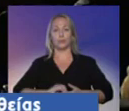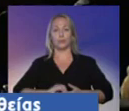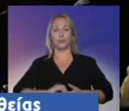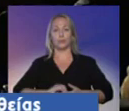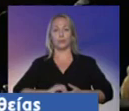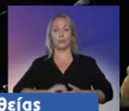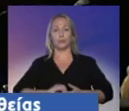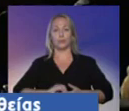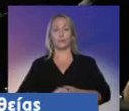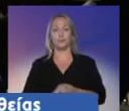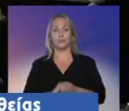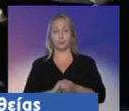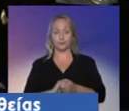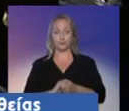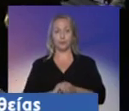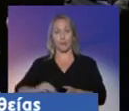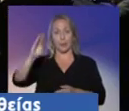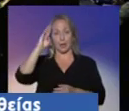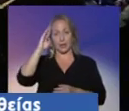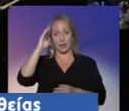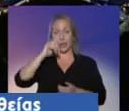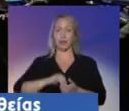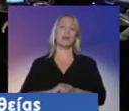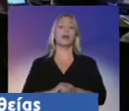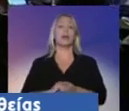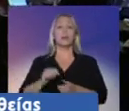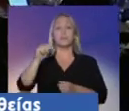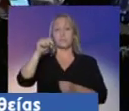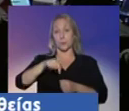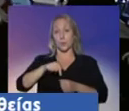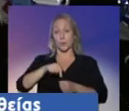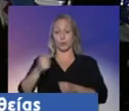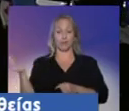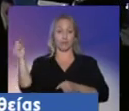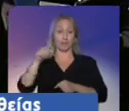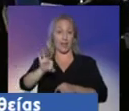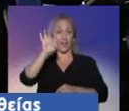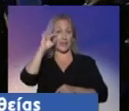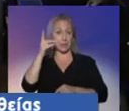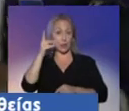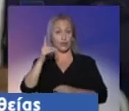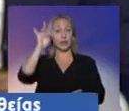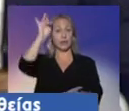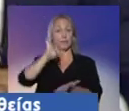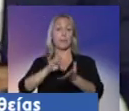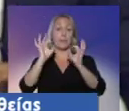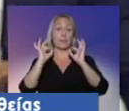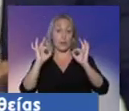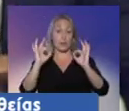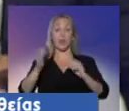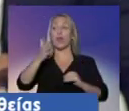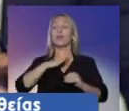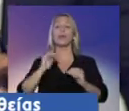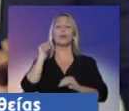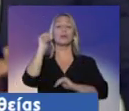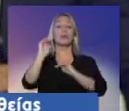24. Καλησπέρα κύριε Πρόεδρε. Βρισκόμαστε στην Θεσσαλονίκη, στην πρωτεύουσα της Μακεδονίας και θέλω να σας ρωτήσω για τη Συμφωνία